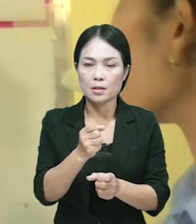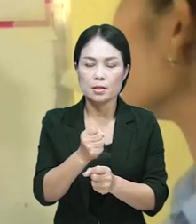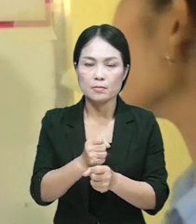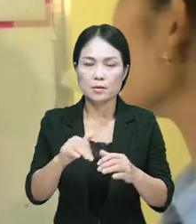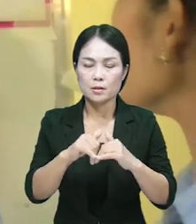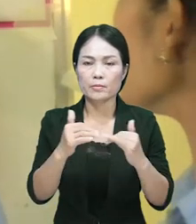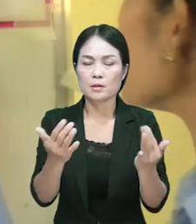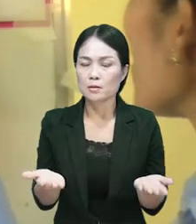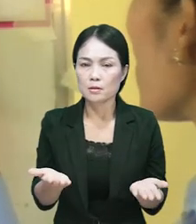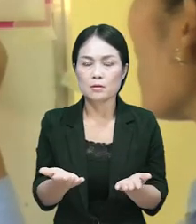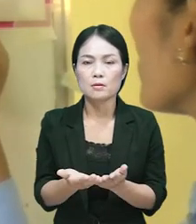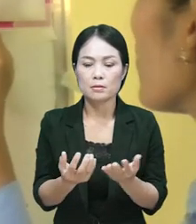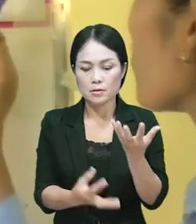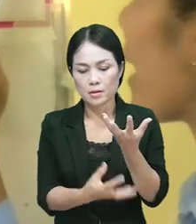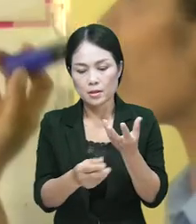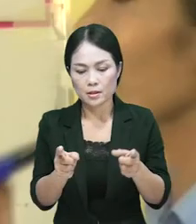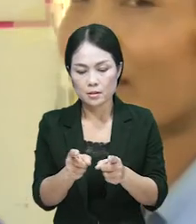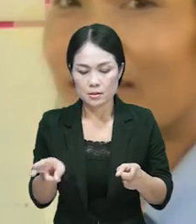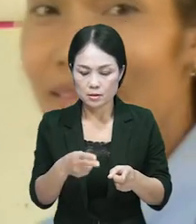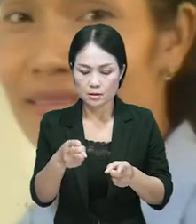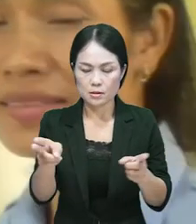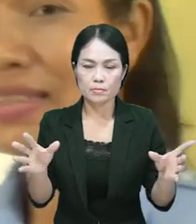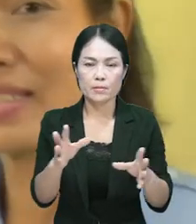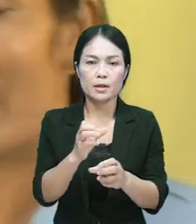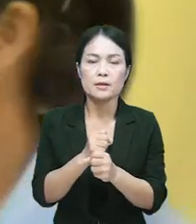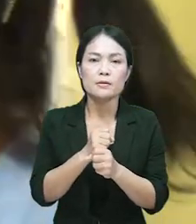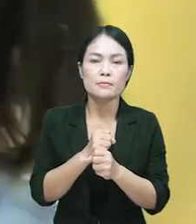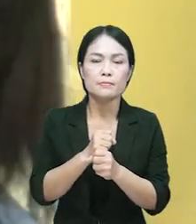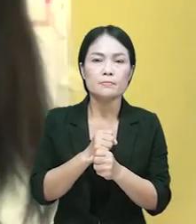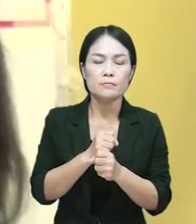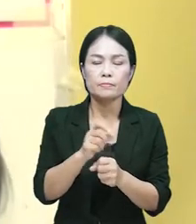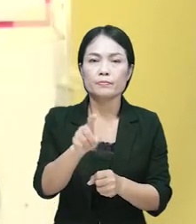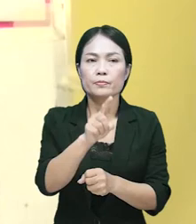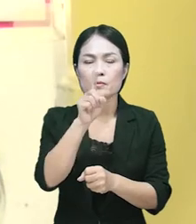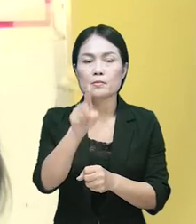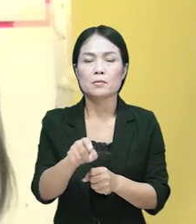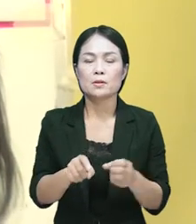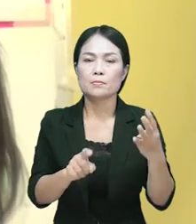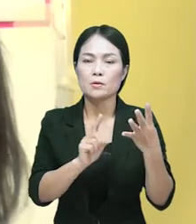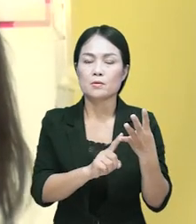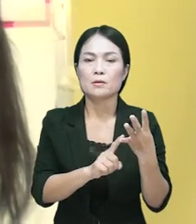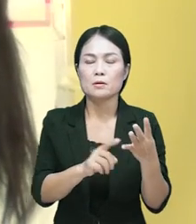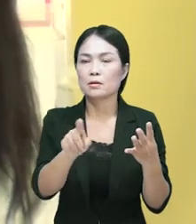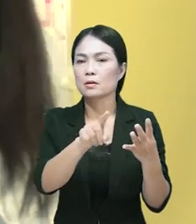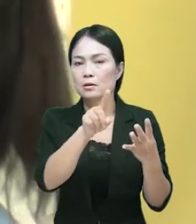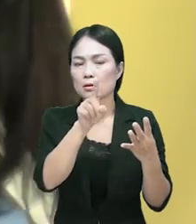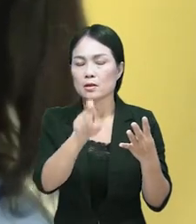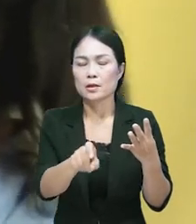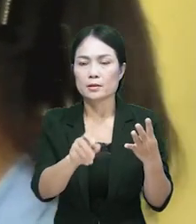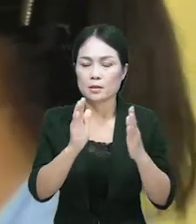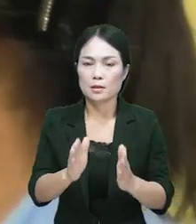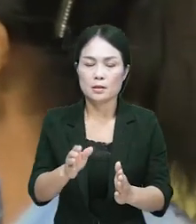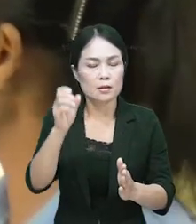ដូចម្ដេចទើបស្លអន្ទង់បានចាសំណួរទី4តើអ្នកយល់